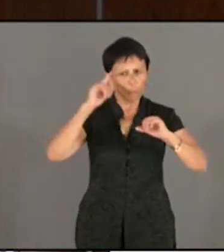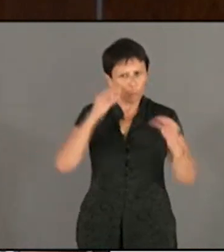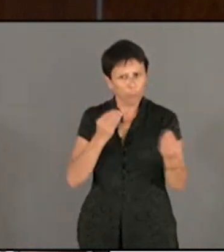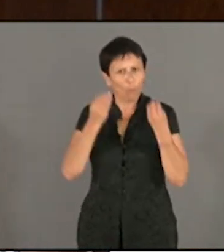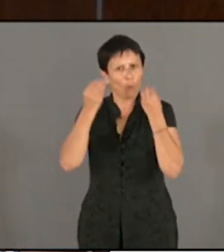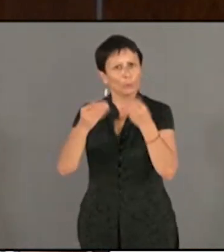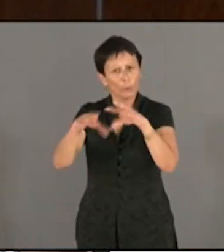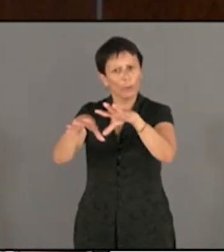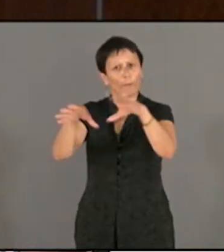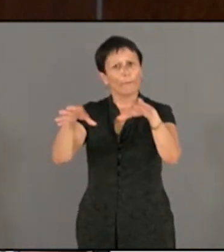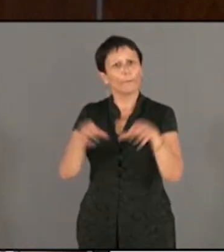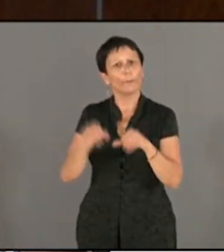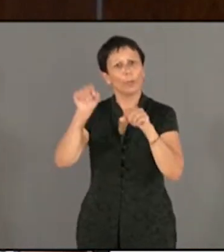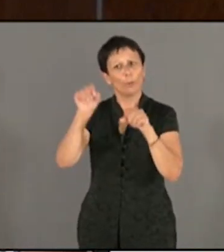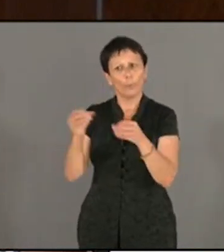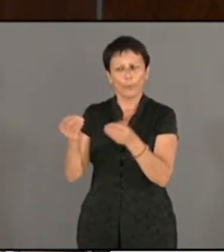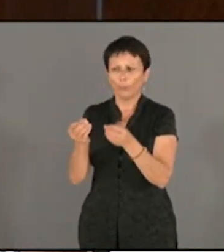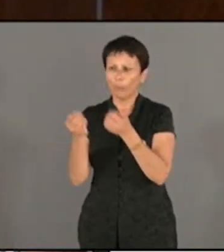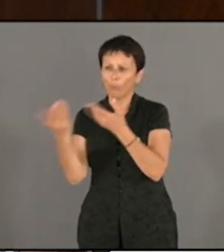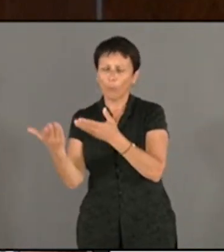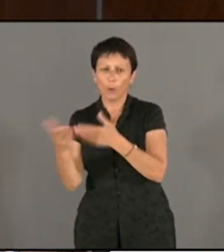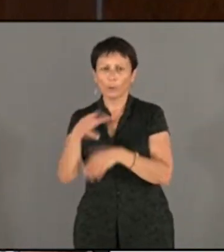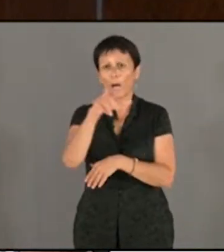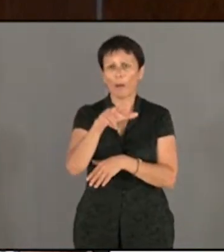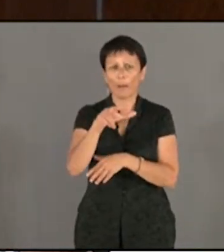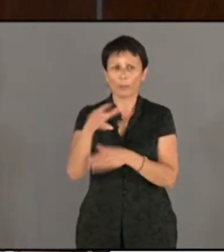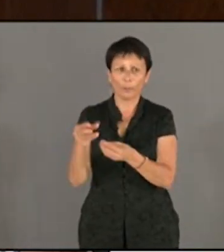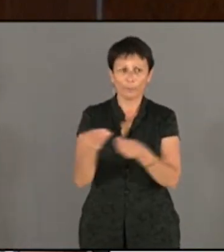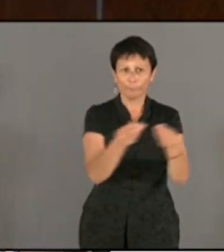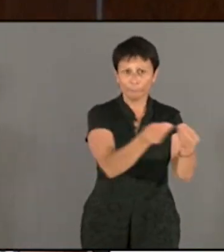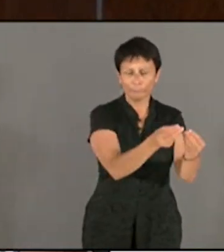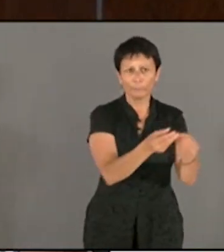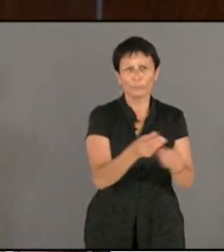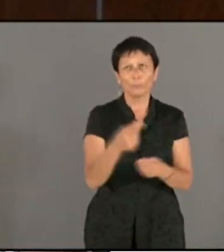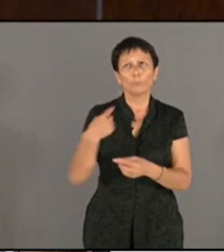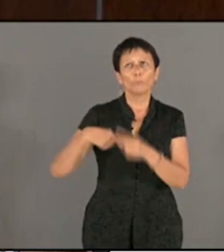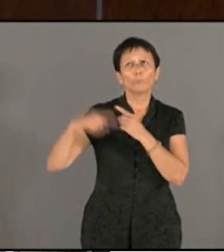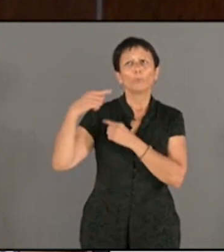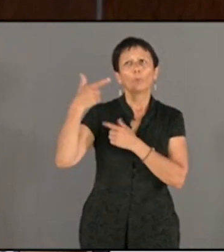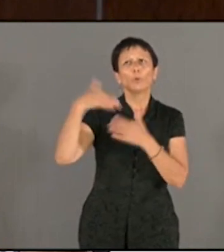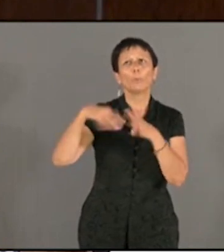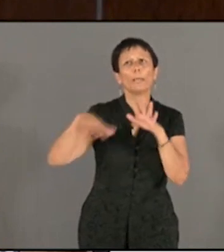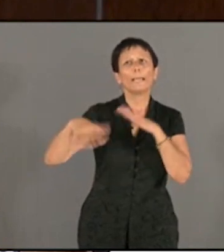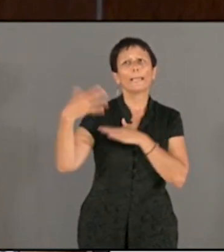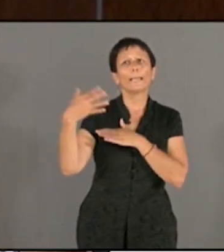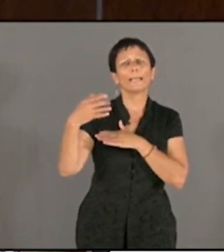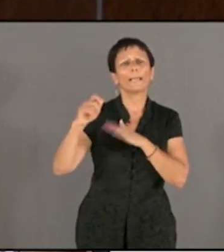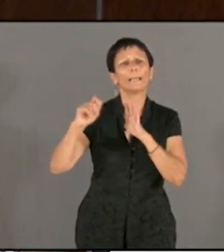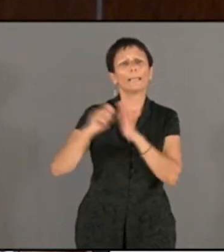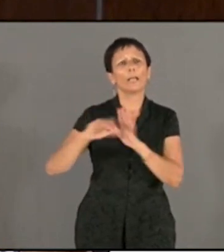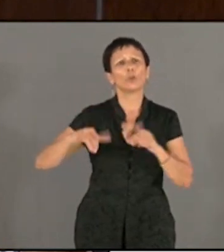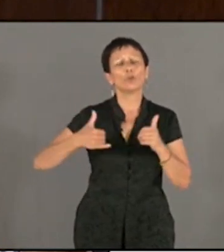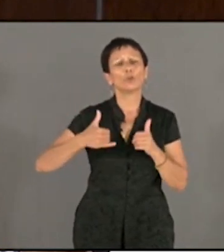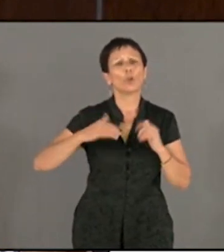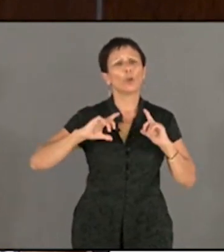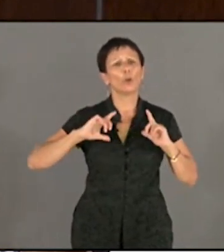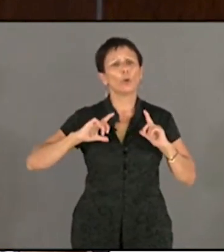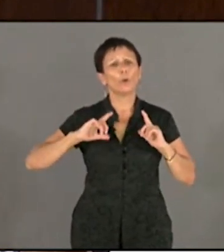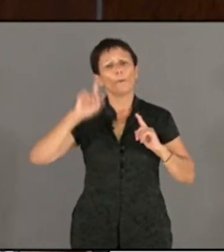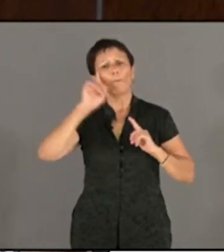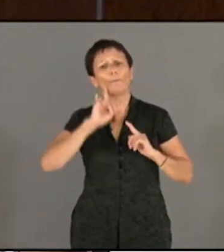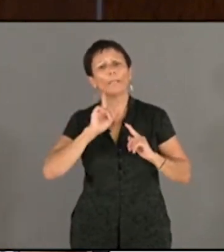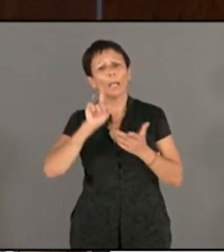que les familles puissent être relogées. Nous-mêmes, en 2015, je crois, lorsqu'une jeune collégienne du 14e arrondissement